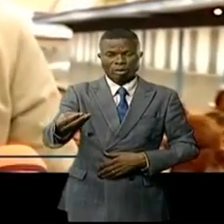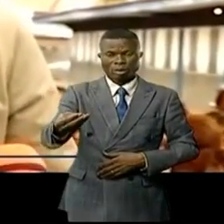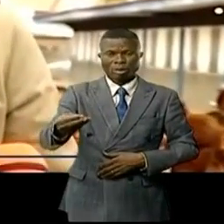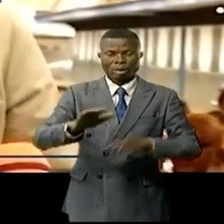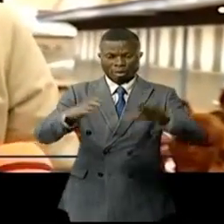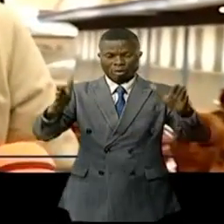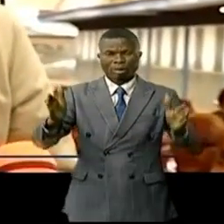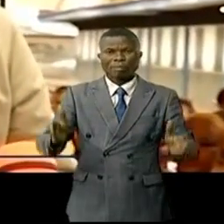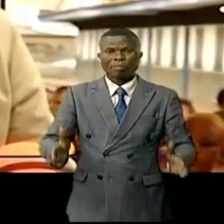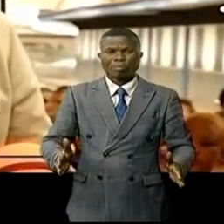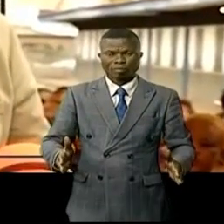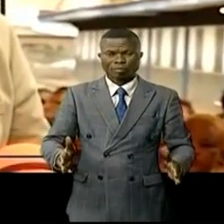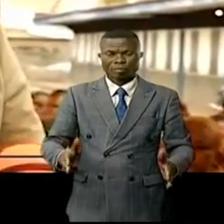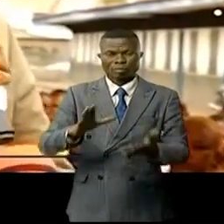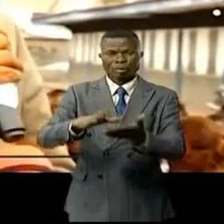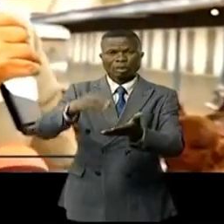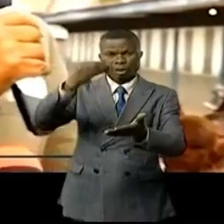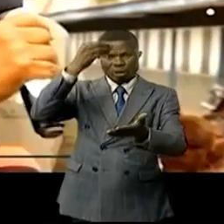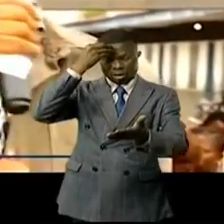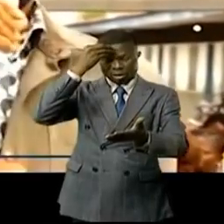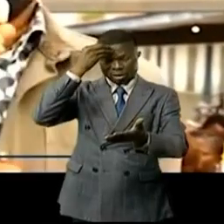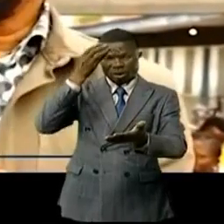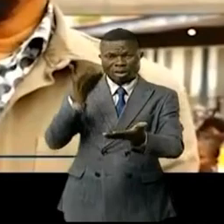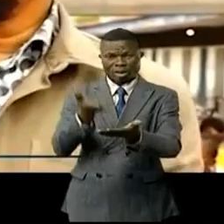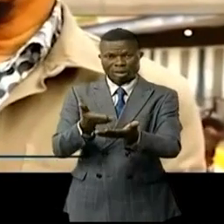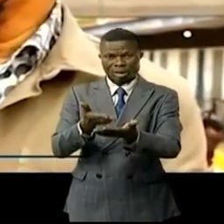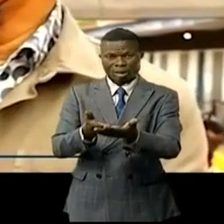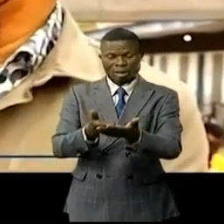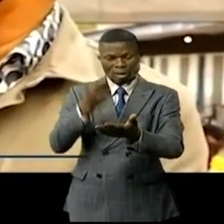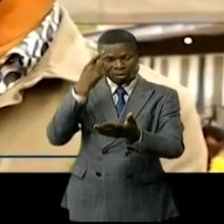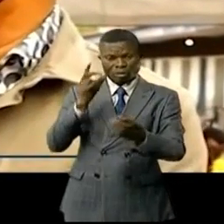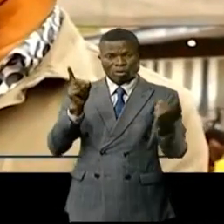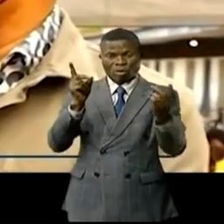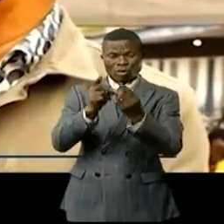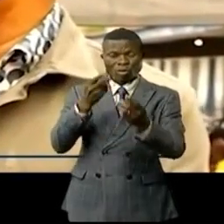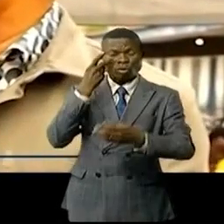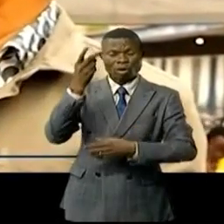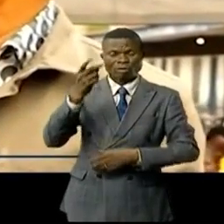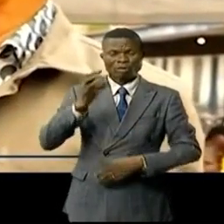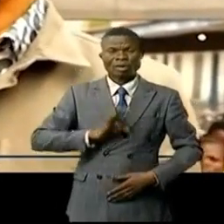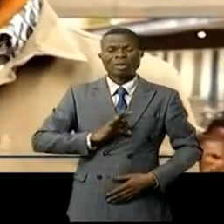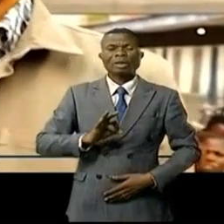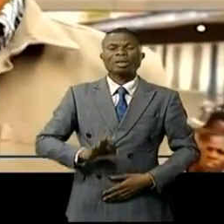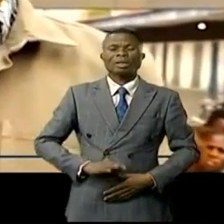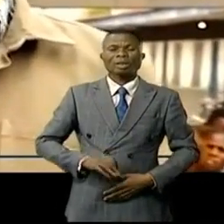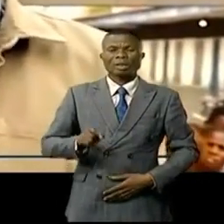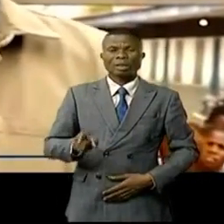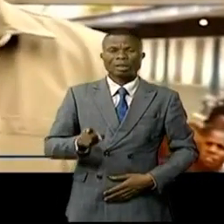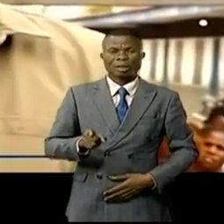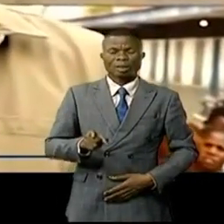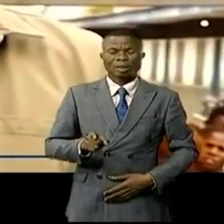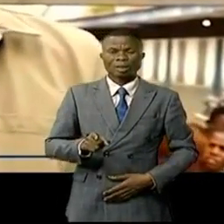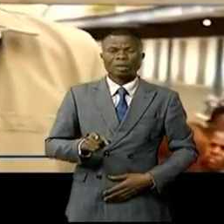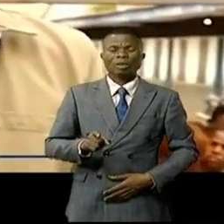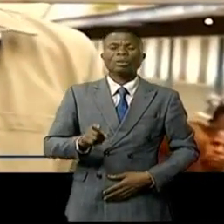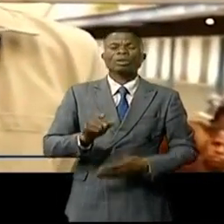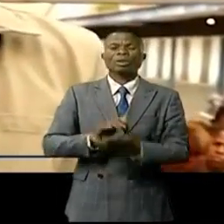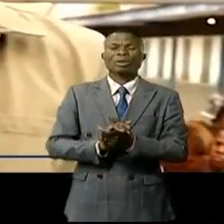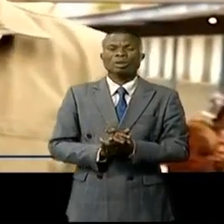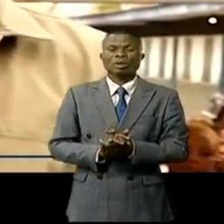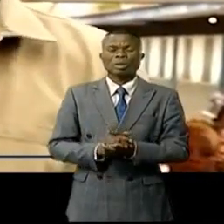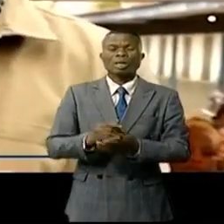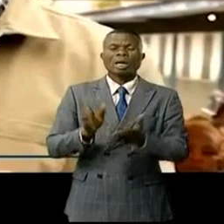bancs aux élèves pour rencontrer la vision du chef de l'État, celle de